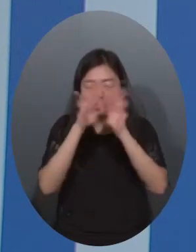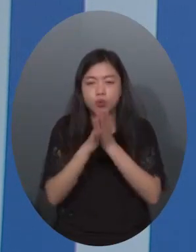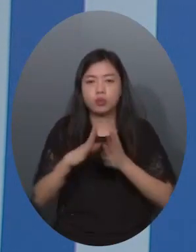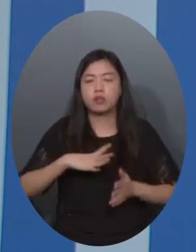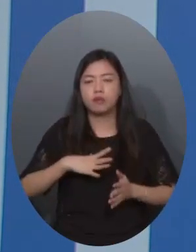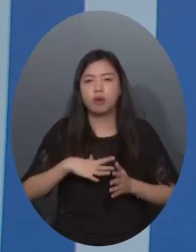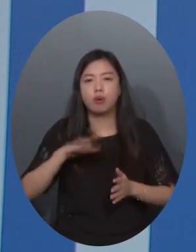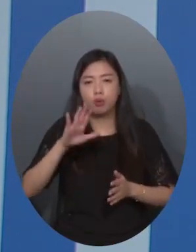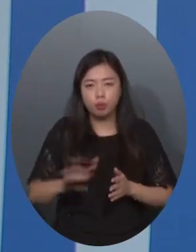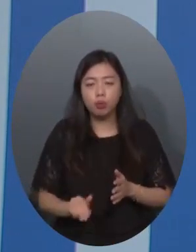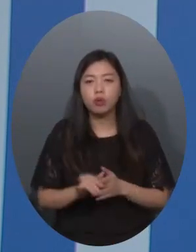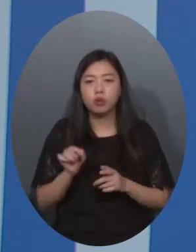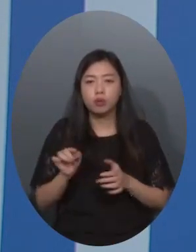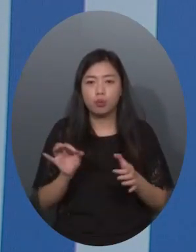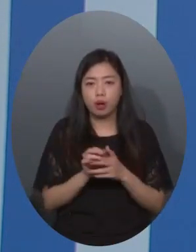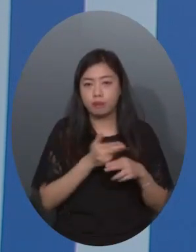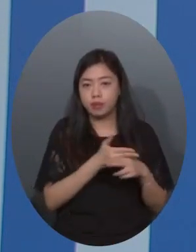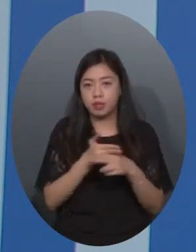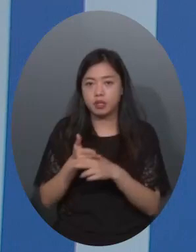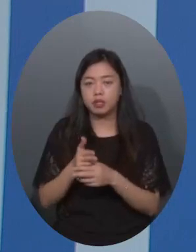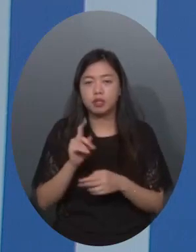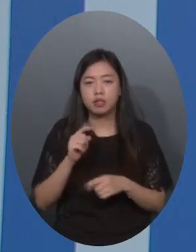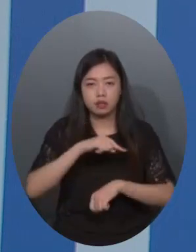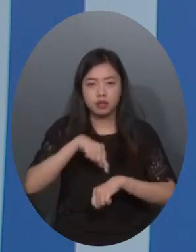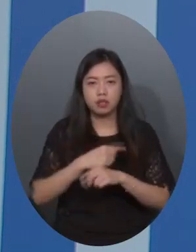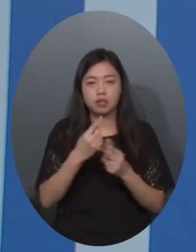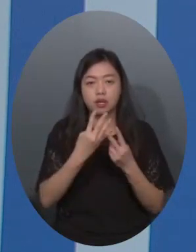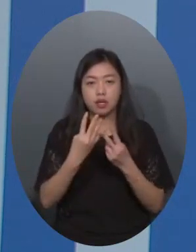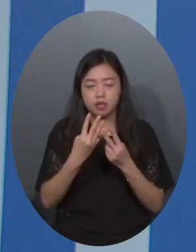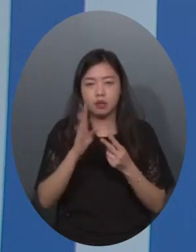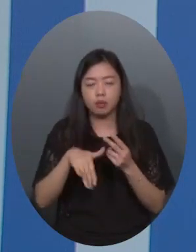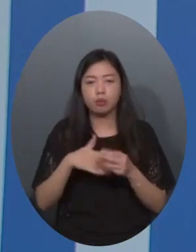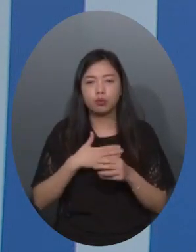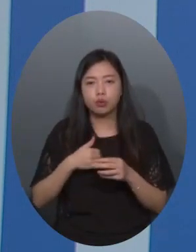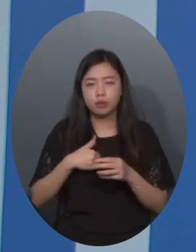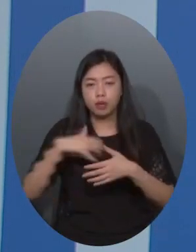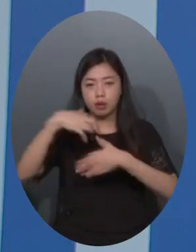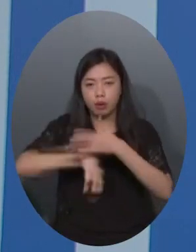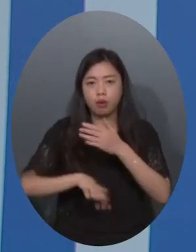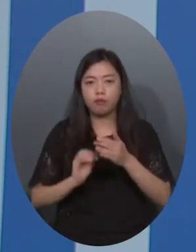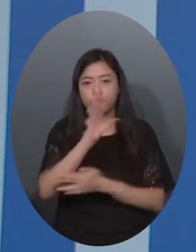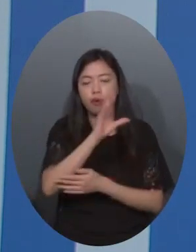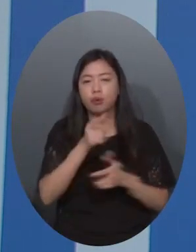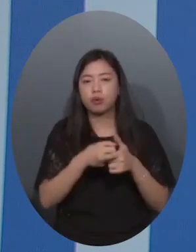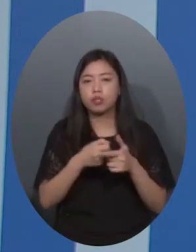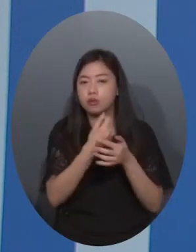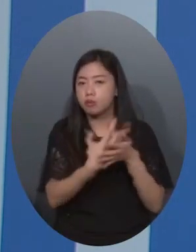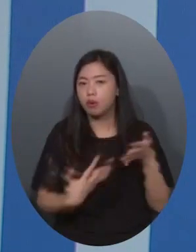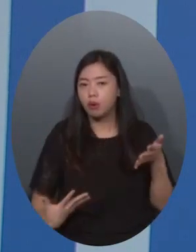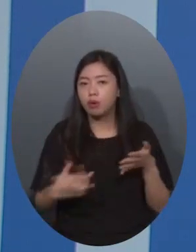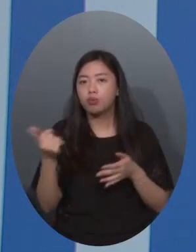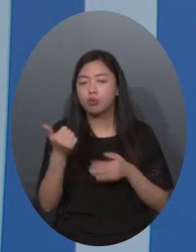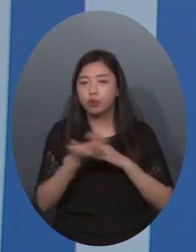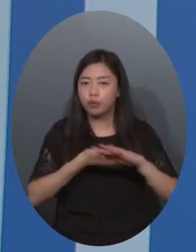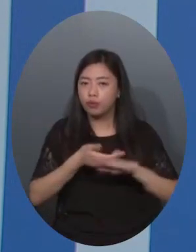况，而有关的影片将在24小时内上传到公司的网站，方便大家日后重